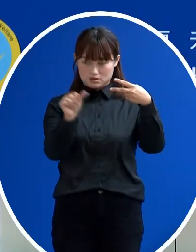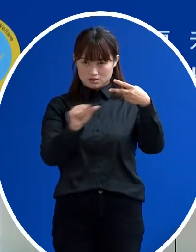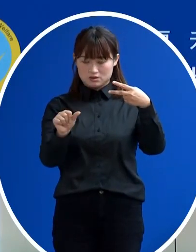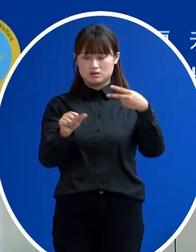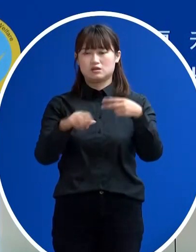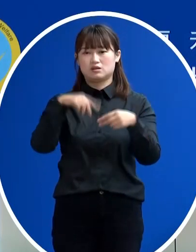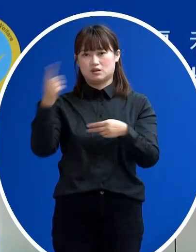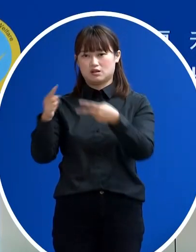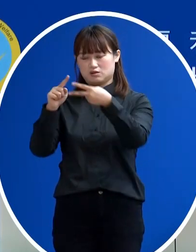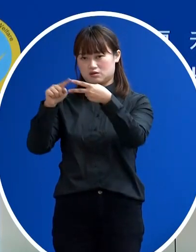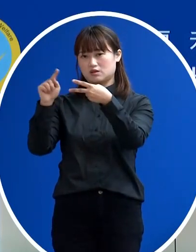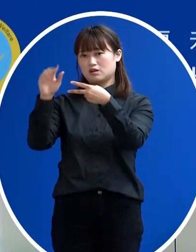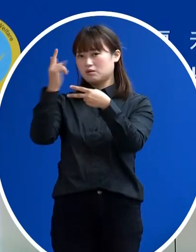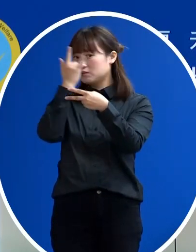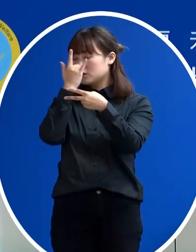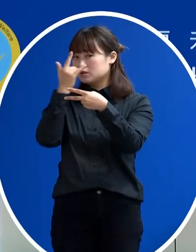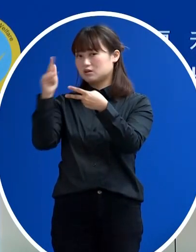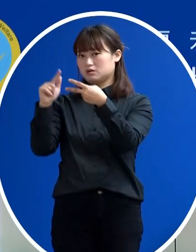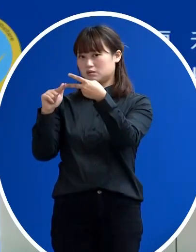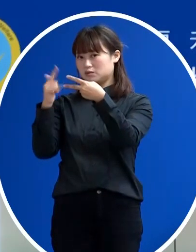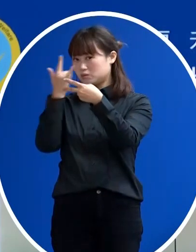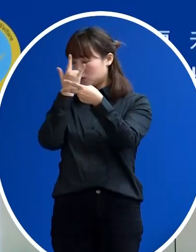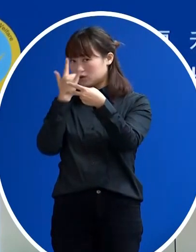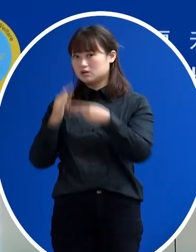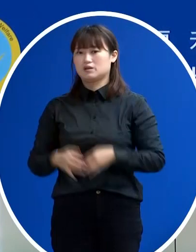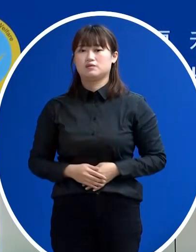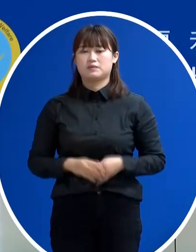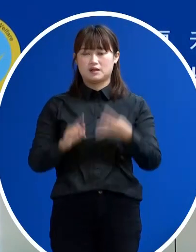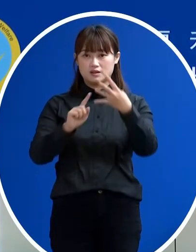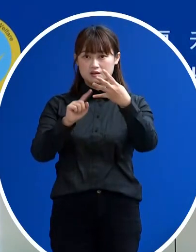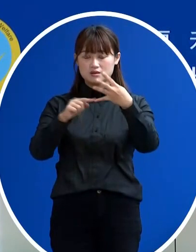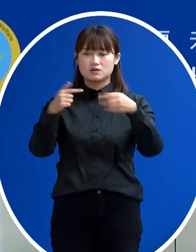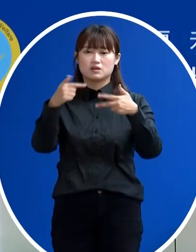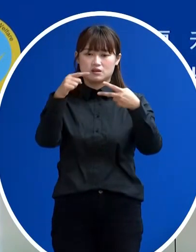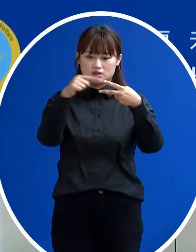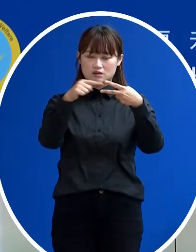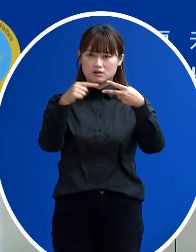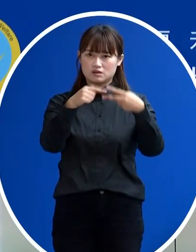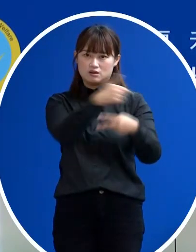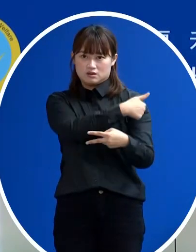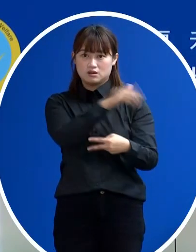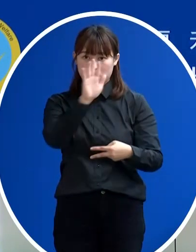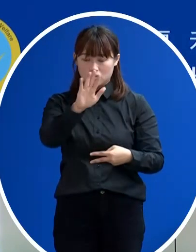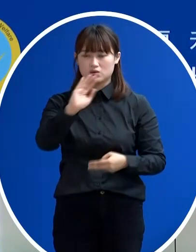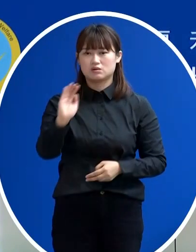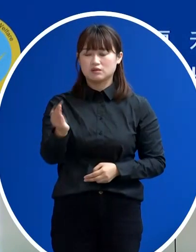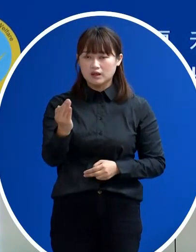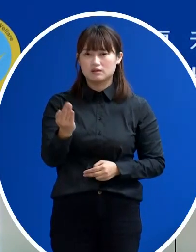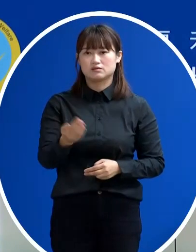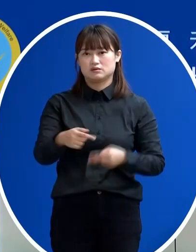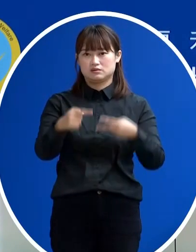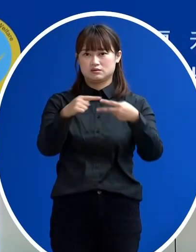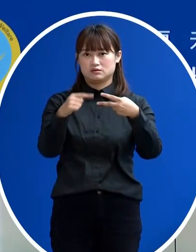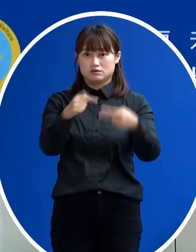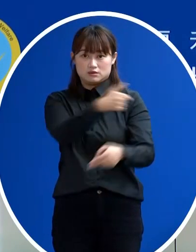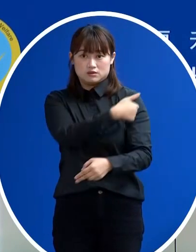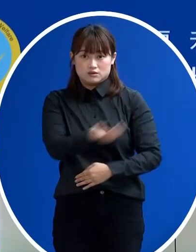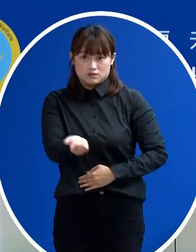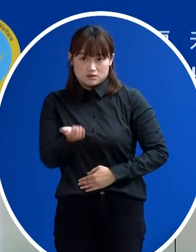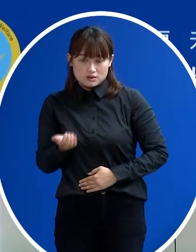两剂莫德纳的疫苗。那第四位他虽然接种过两剂的 BNT， 可是他在接种疫苗